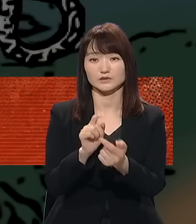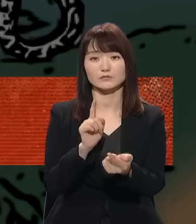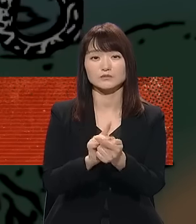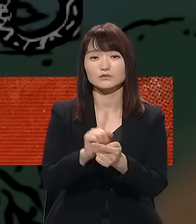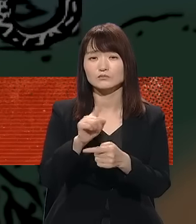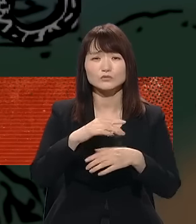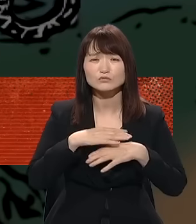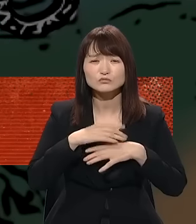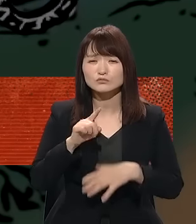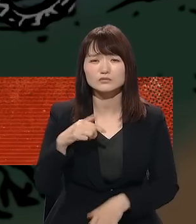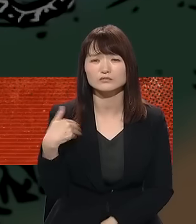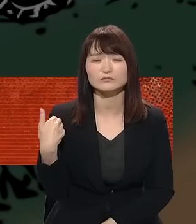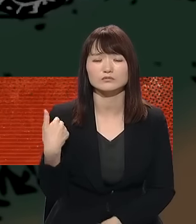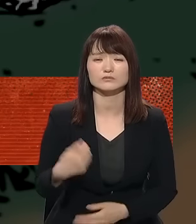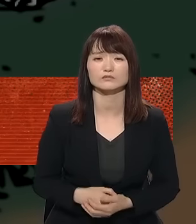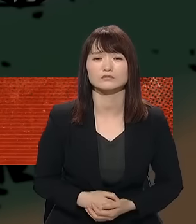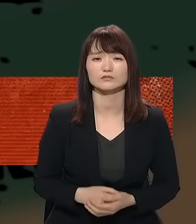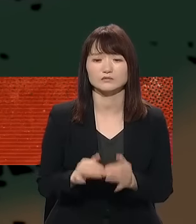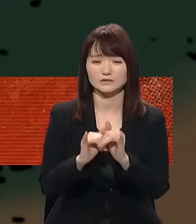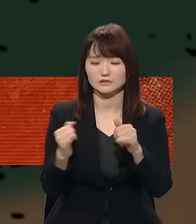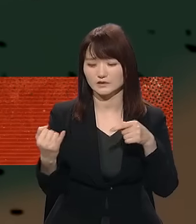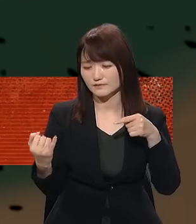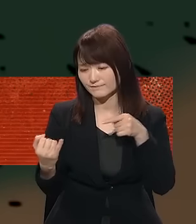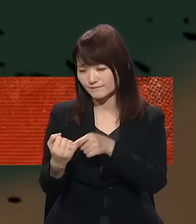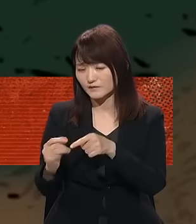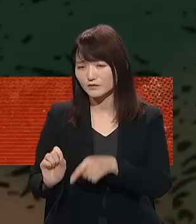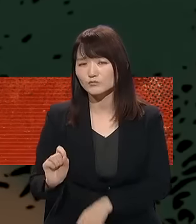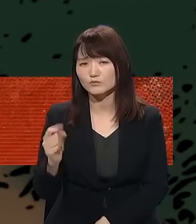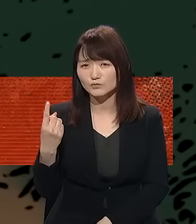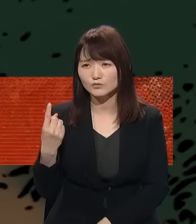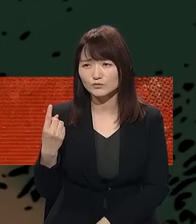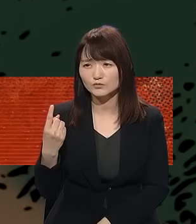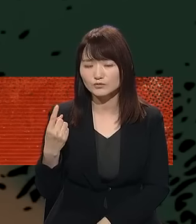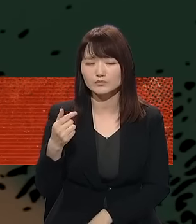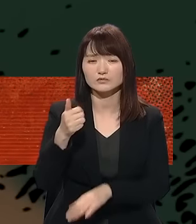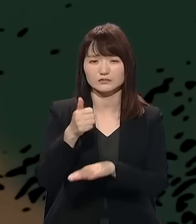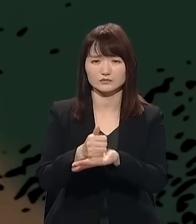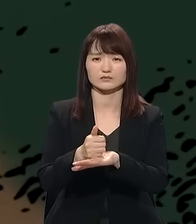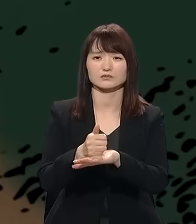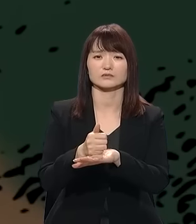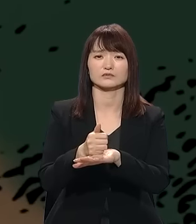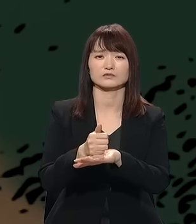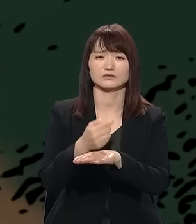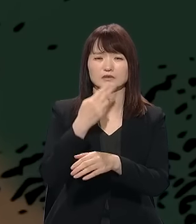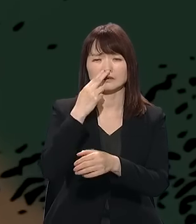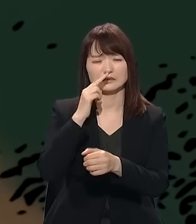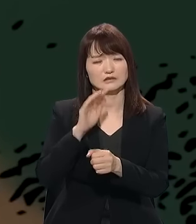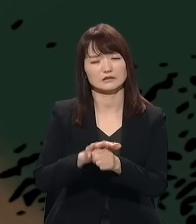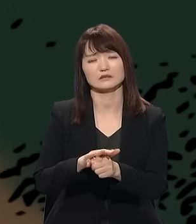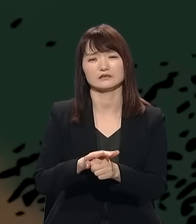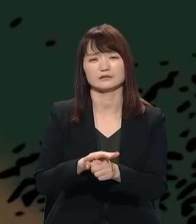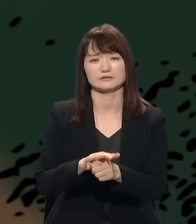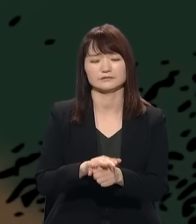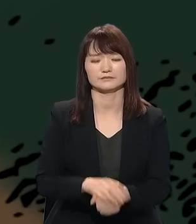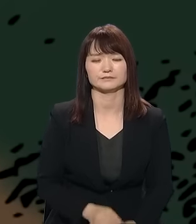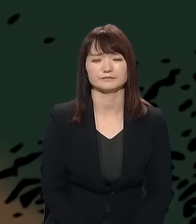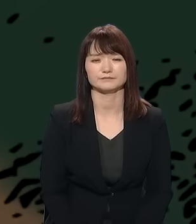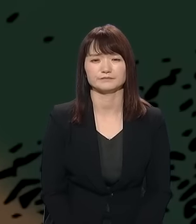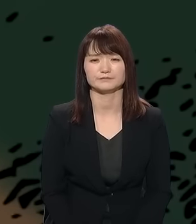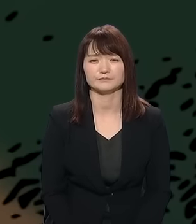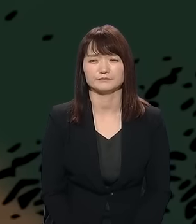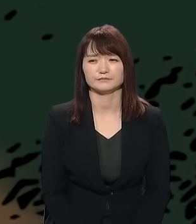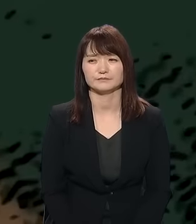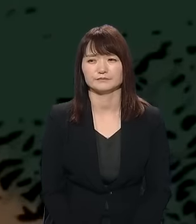두려워 하는지는 모르겠으나 사람을 살해하게 된 동기가 결과적으로는 너무 무 어처구니가 없다라는 생각이